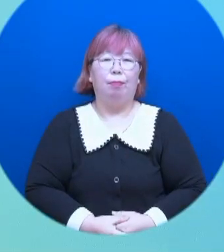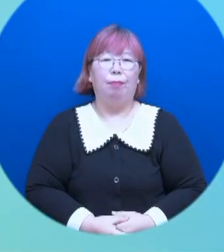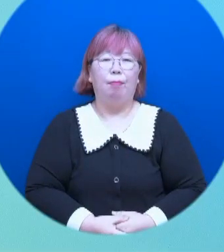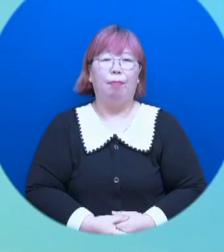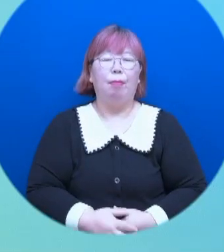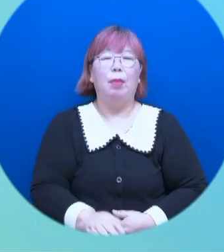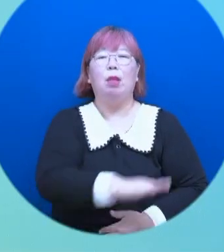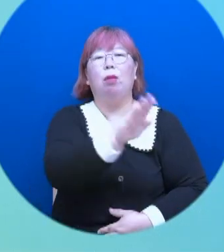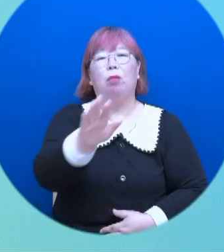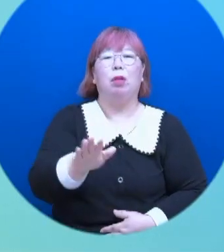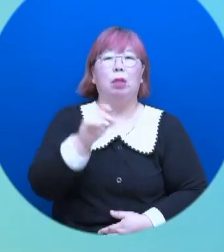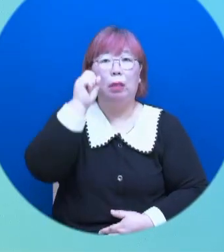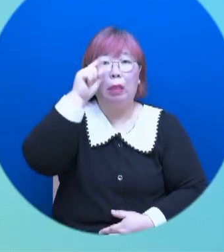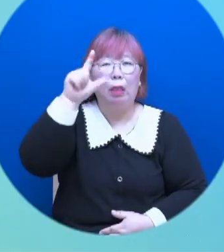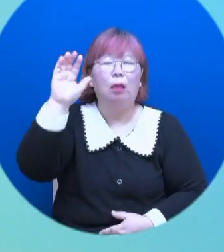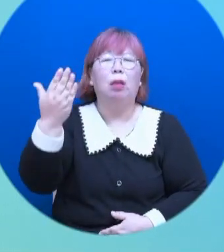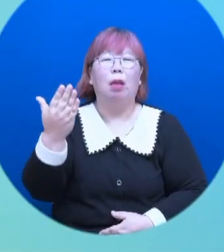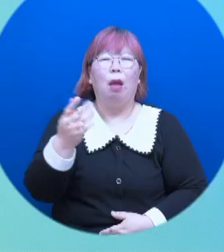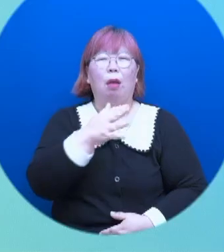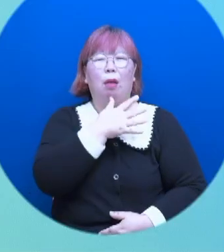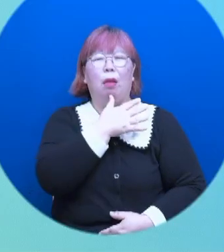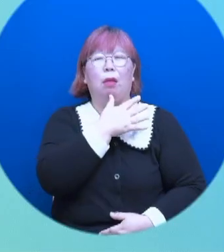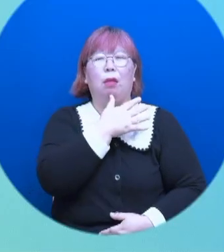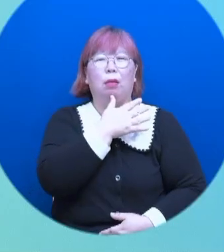우리는 깨닫게 됩니다.